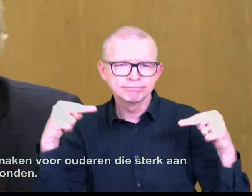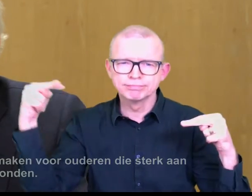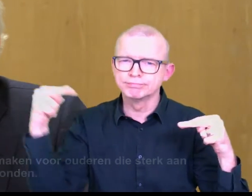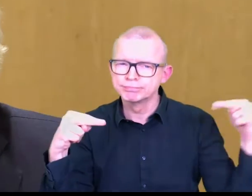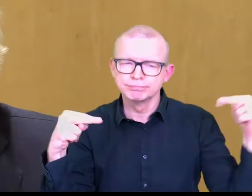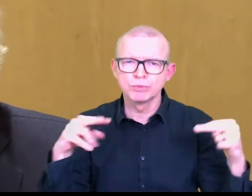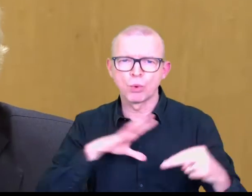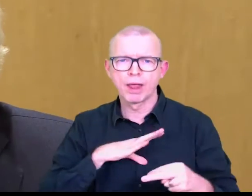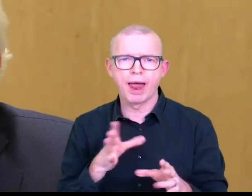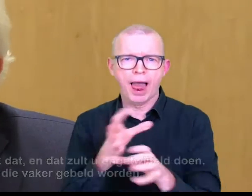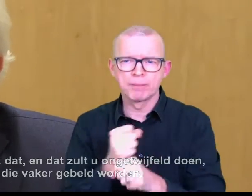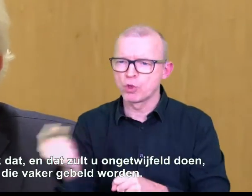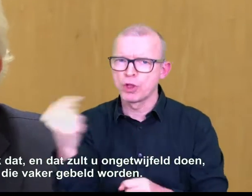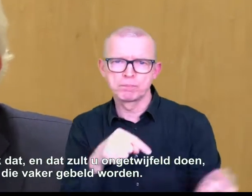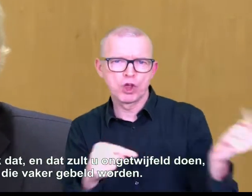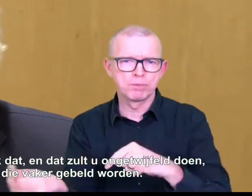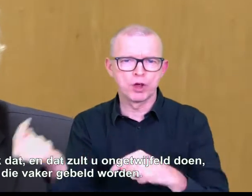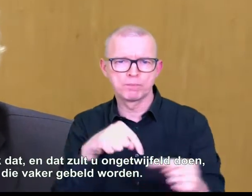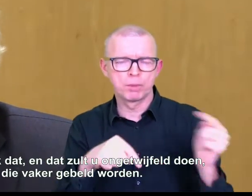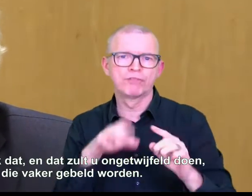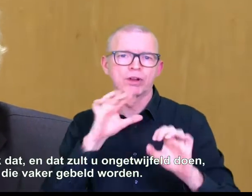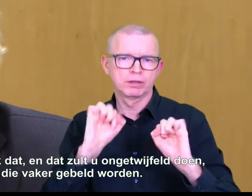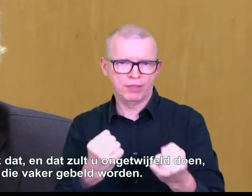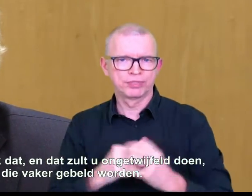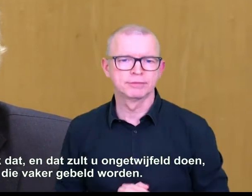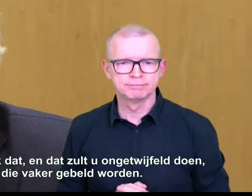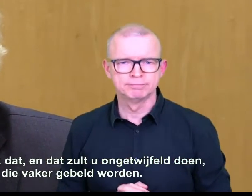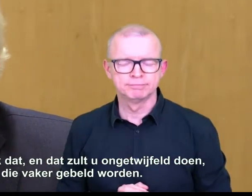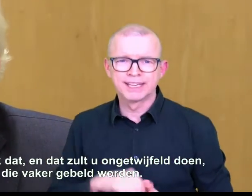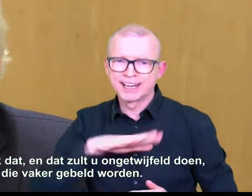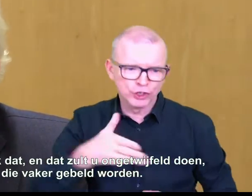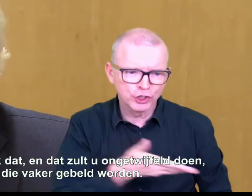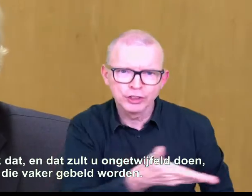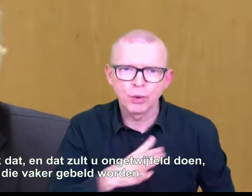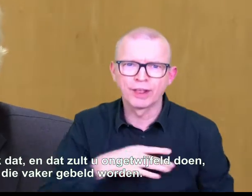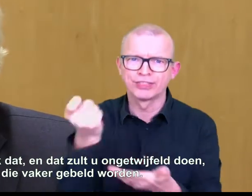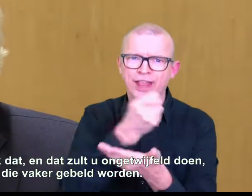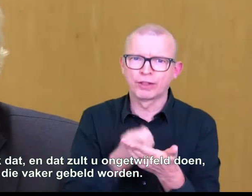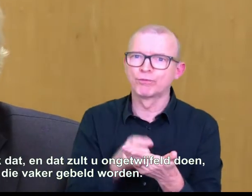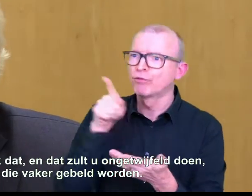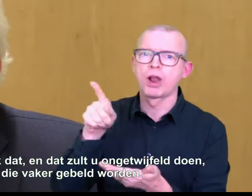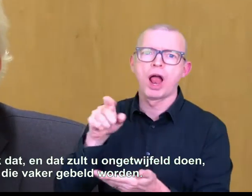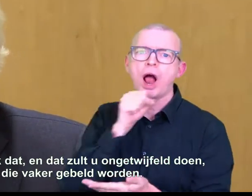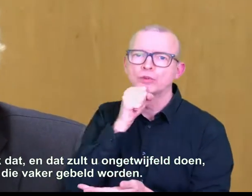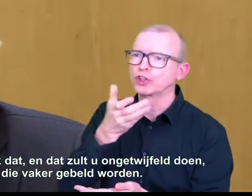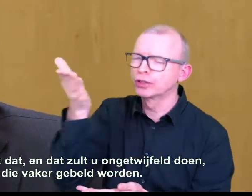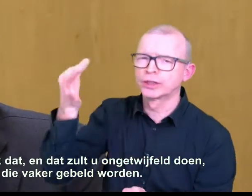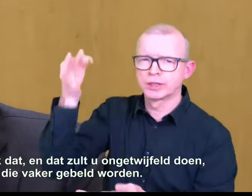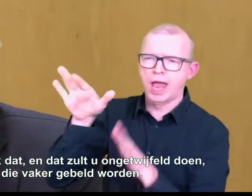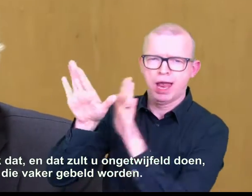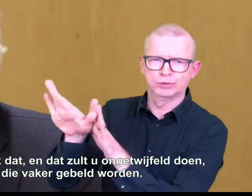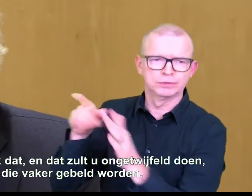gebonden. Maar het is denk ik ook heel erg belangrijk dat, en dat zult u ongetwijfeld doen, dat ouders